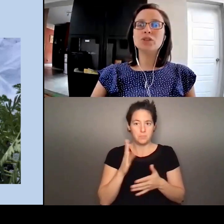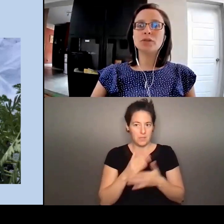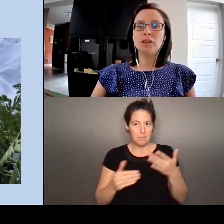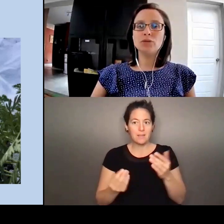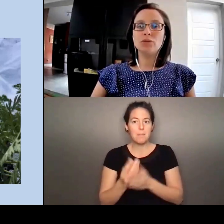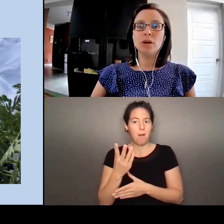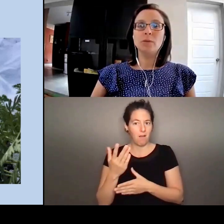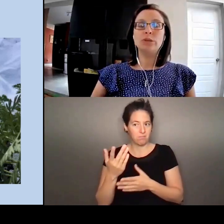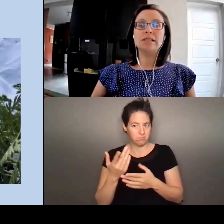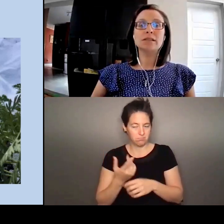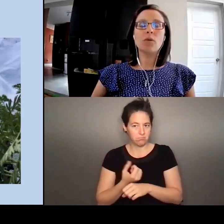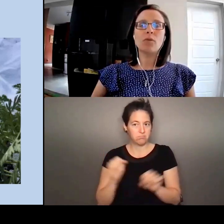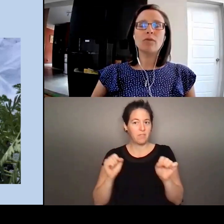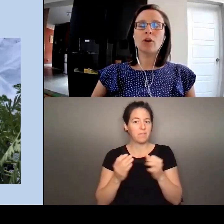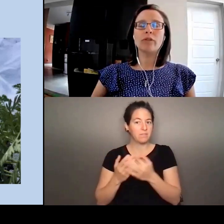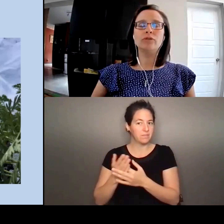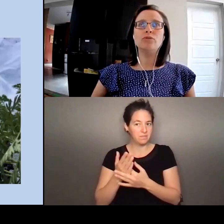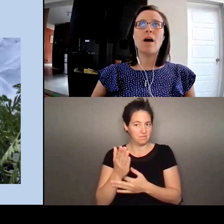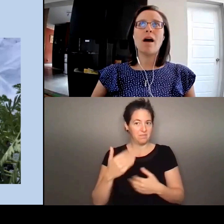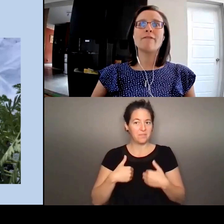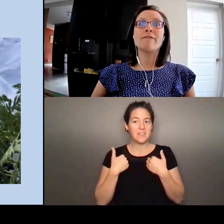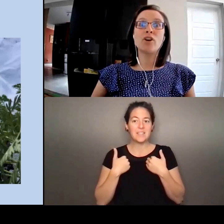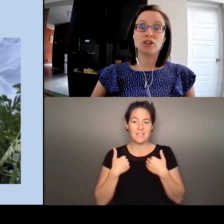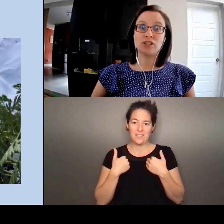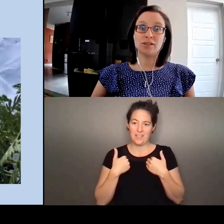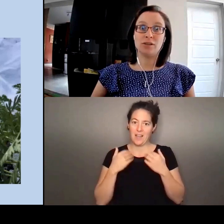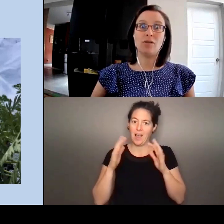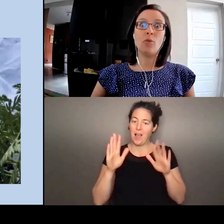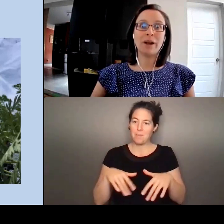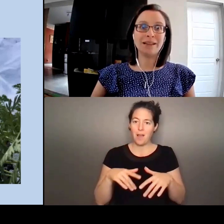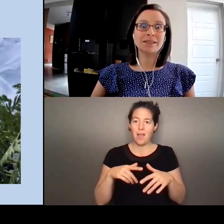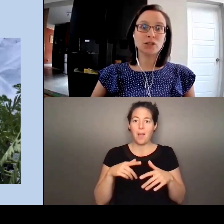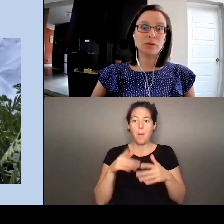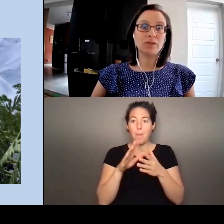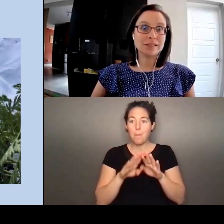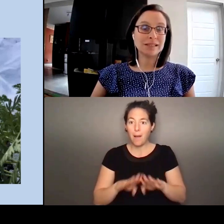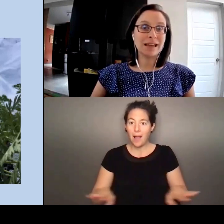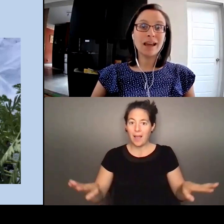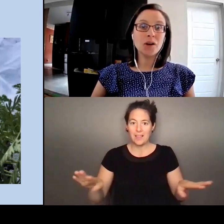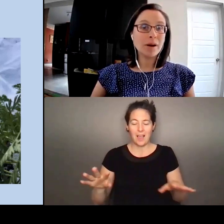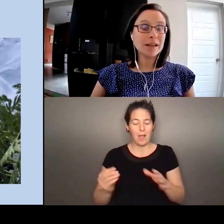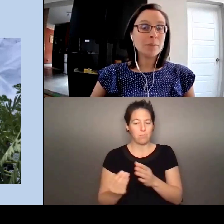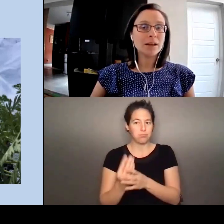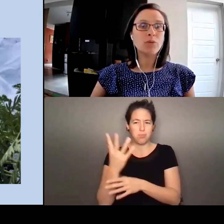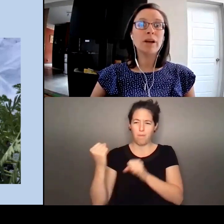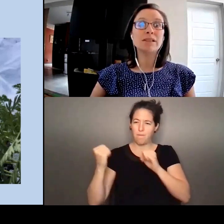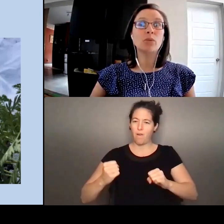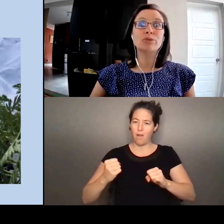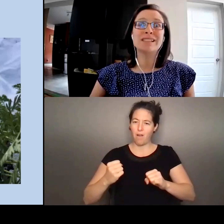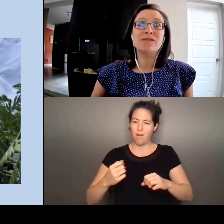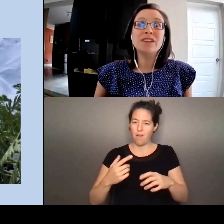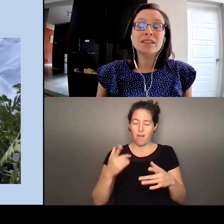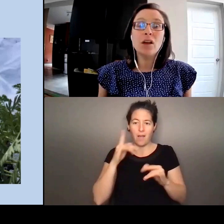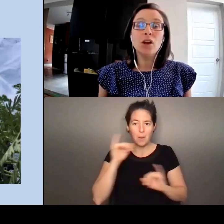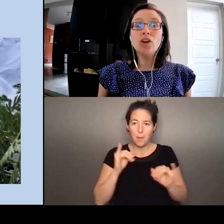même survécu, puis qui sont revenues en force au printemps suivant. C'était incroyable à quel point elles ont